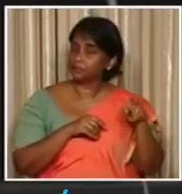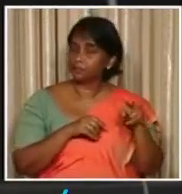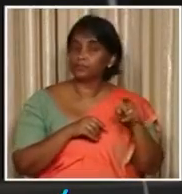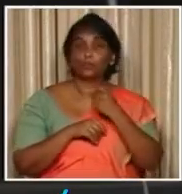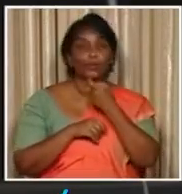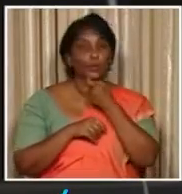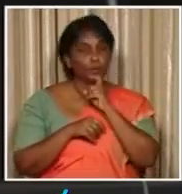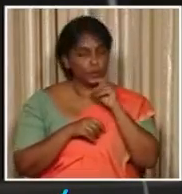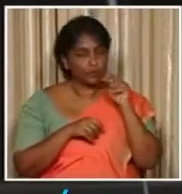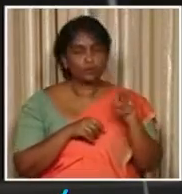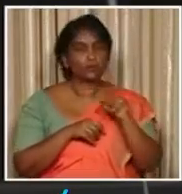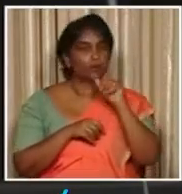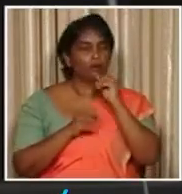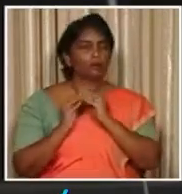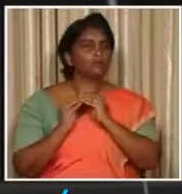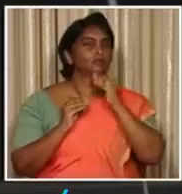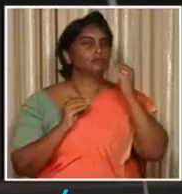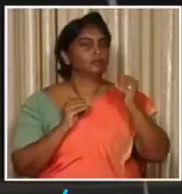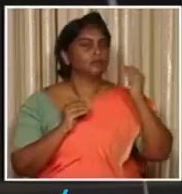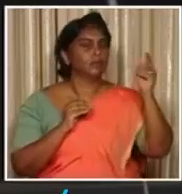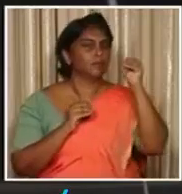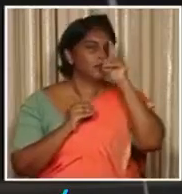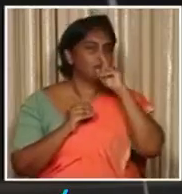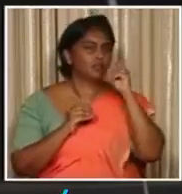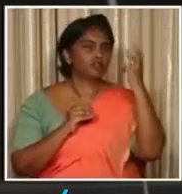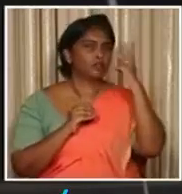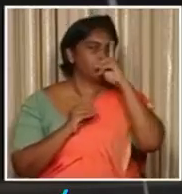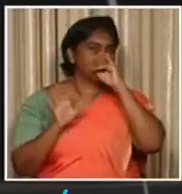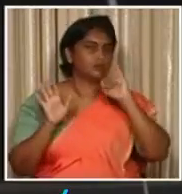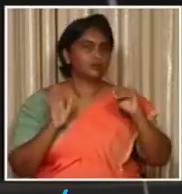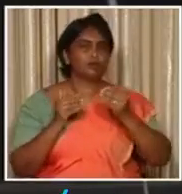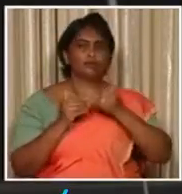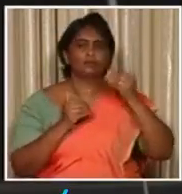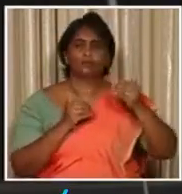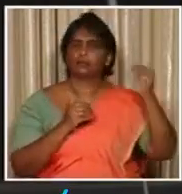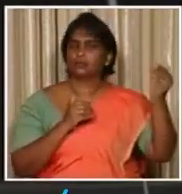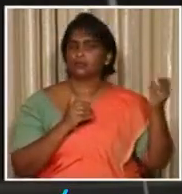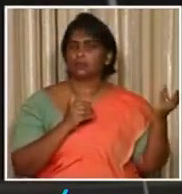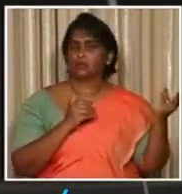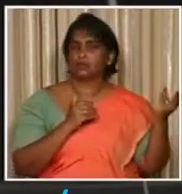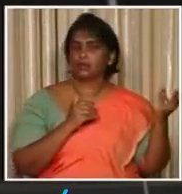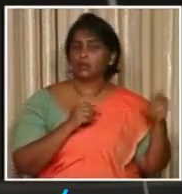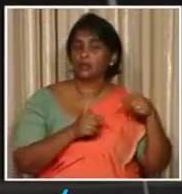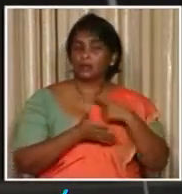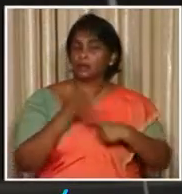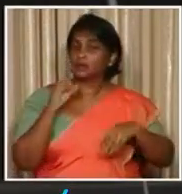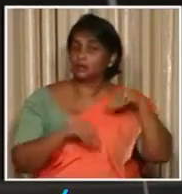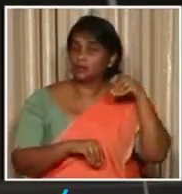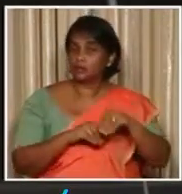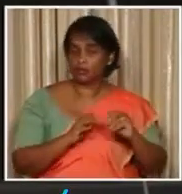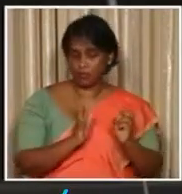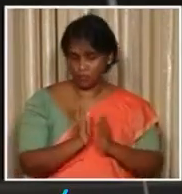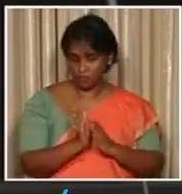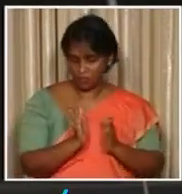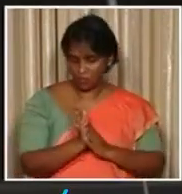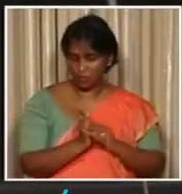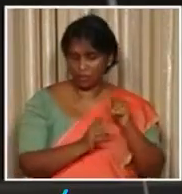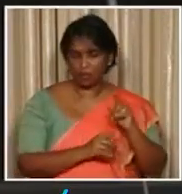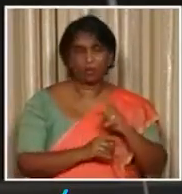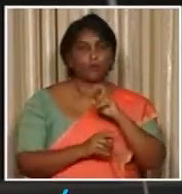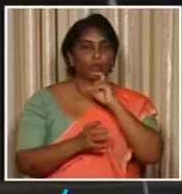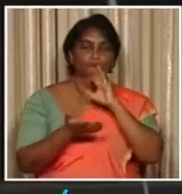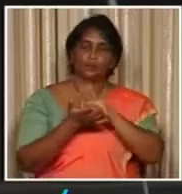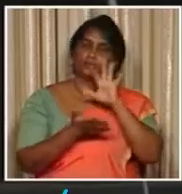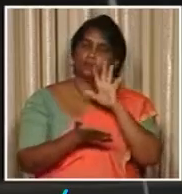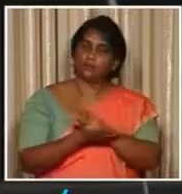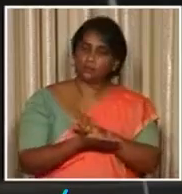නඩුව හැබැයි කල් දානවා මාස 3 මාස 6 දැන් මැතිවරණ කොමිසම නඩු දාලා